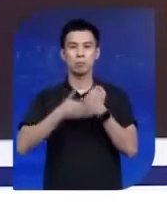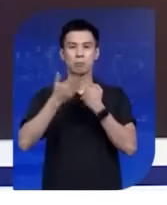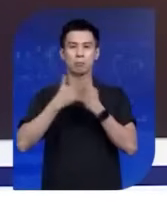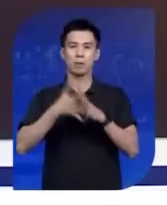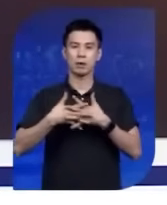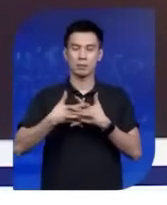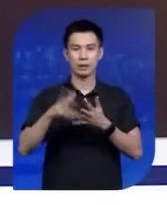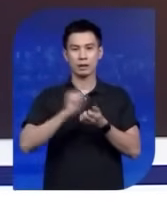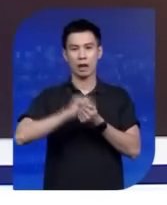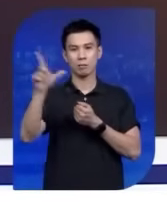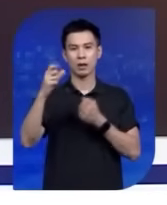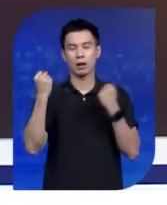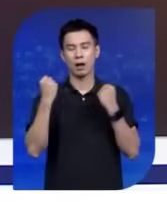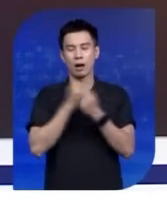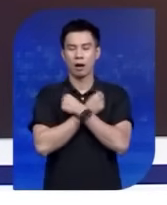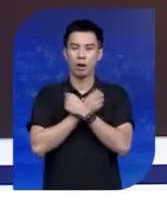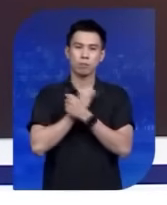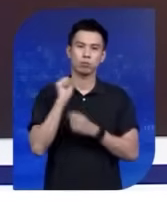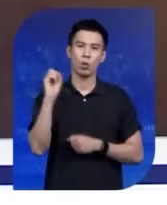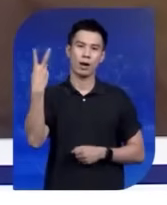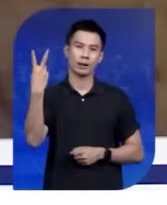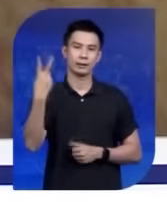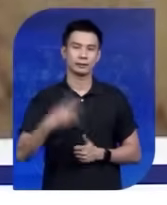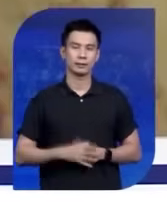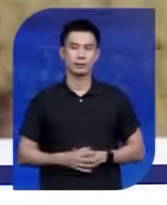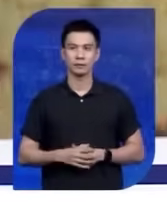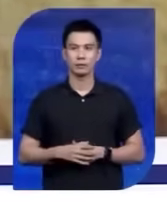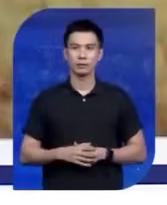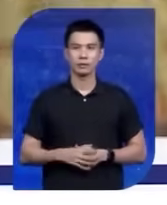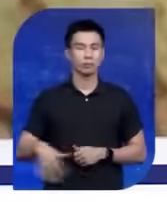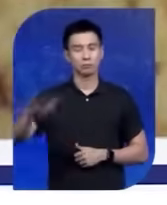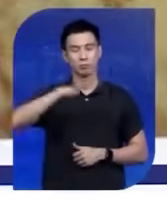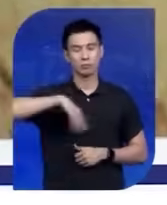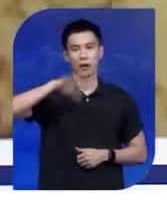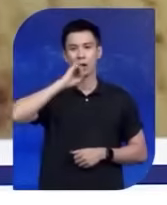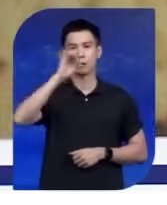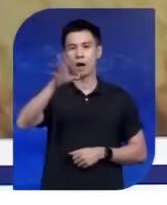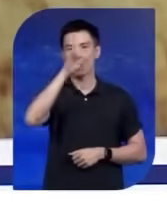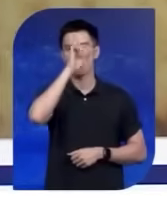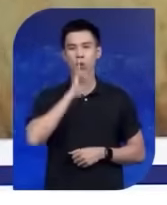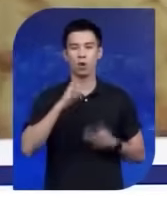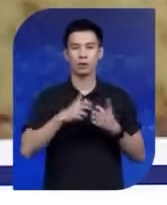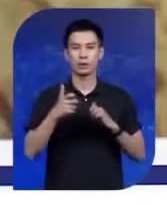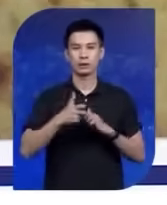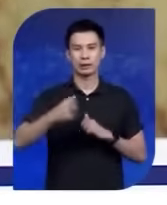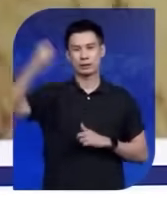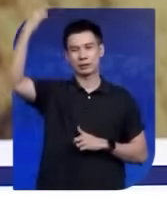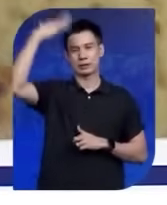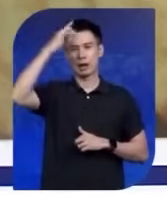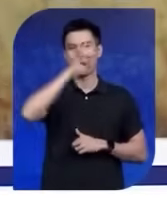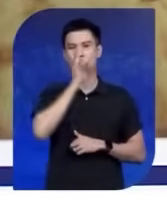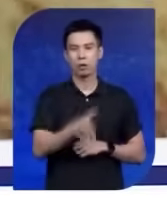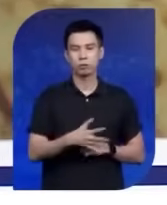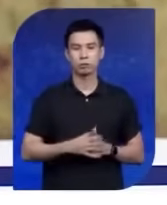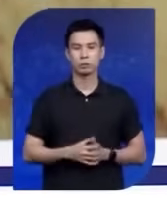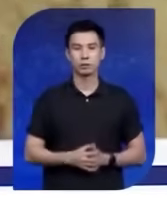sử thưa quý vị hàng loạt các quốc gia đều đặt trong tình trạng báo động đỏ về nắng nóng gay gắt không chỉ các ca tử vong do